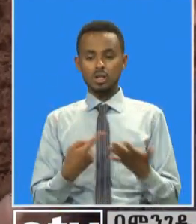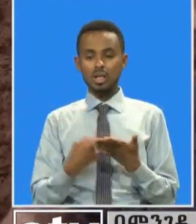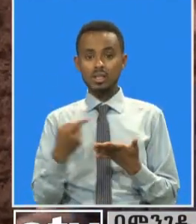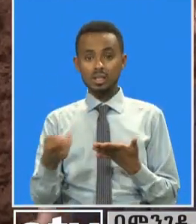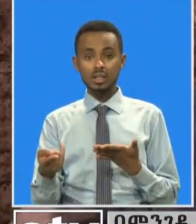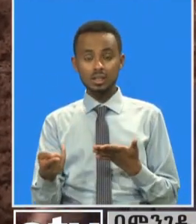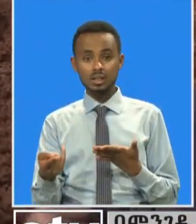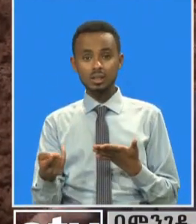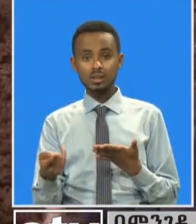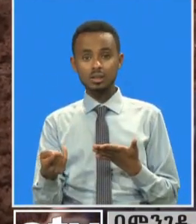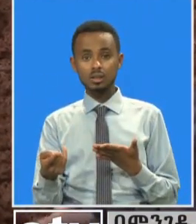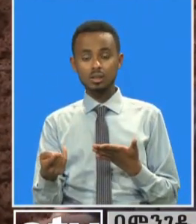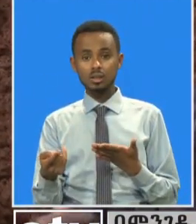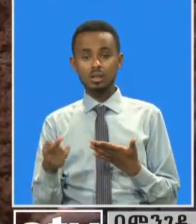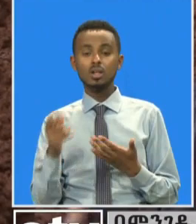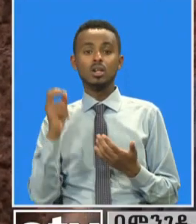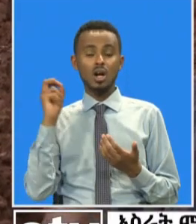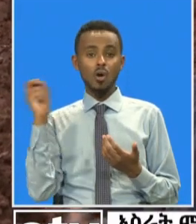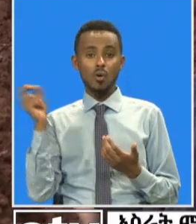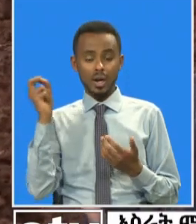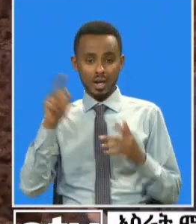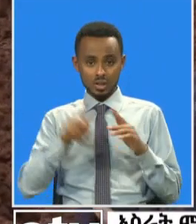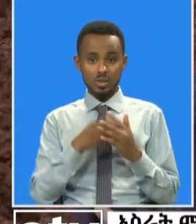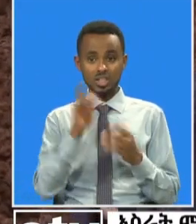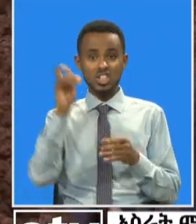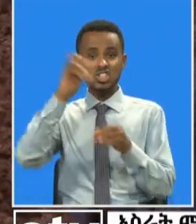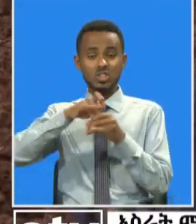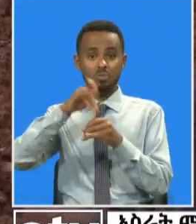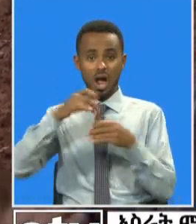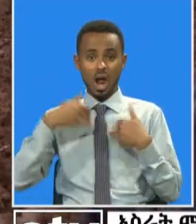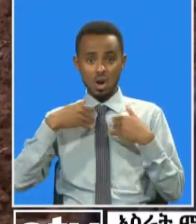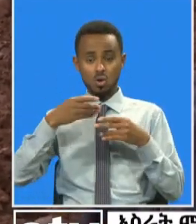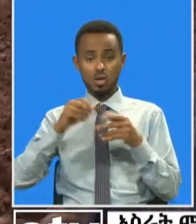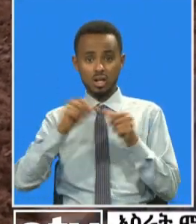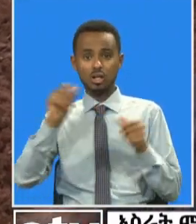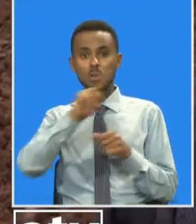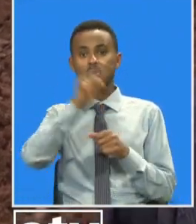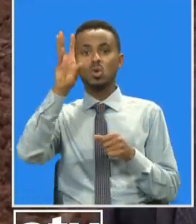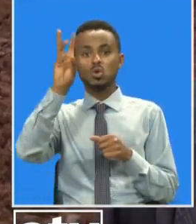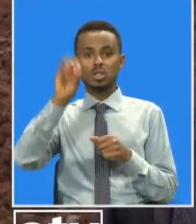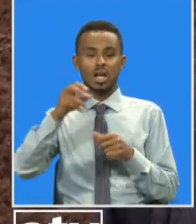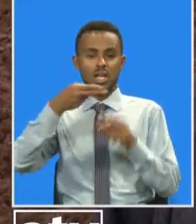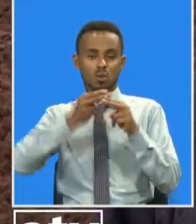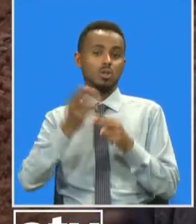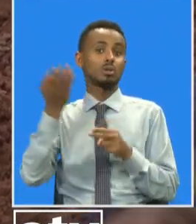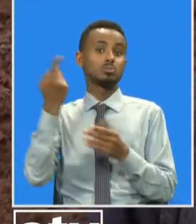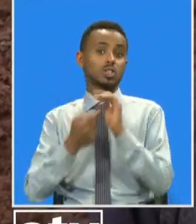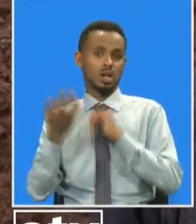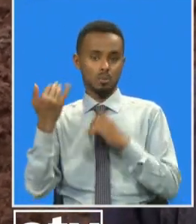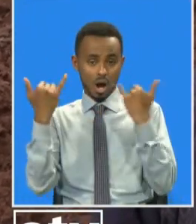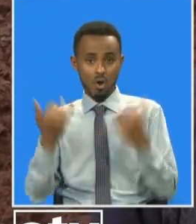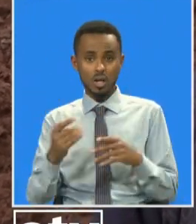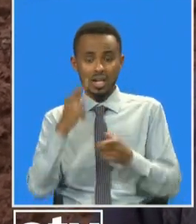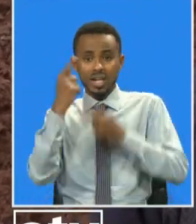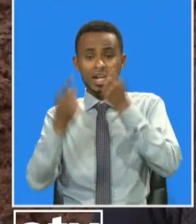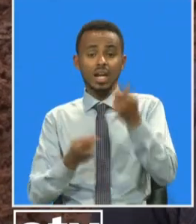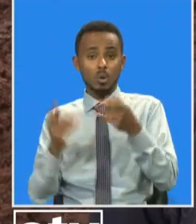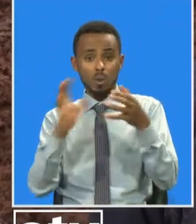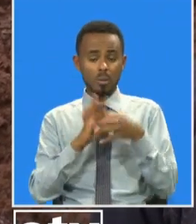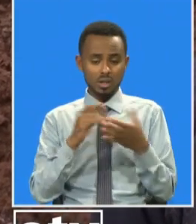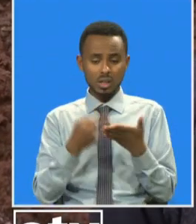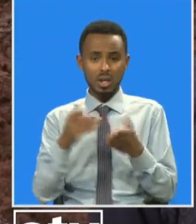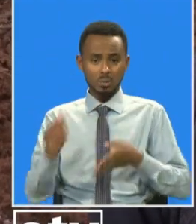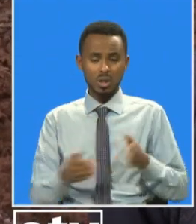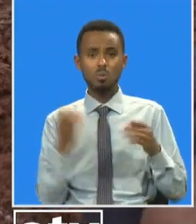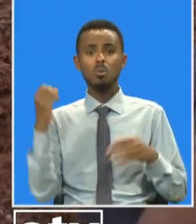ከዚህ ከወረዳችን ርዕሰ ከተማ እስከ ጅማ ያለው እርቀት 160 ኪሎ ሜትር ብቻ ነበረ። አሁን ግን ነጋዴው ማህበረሰብ ይሄ